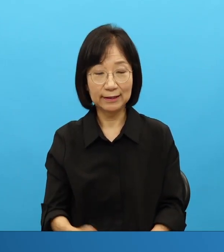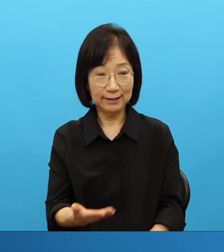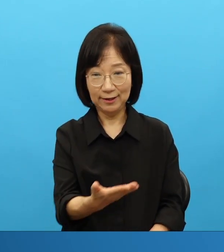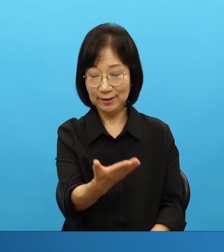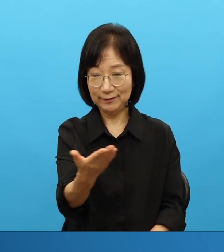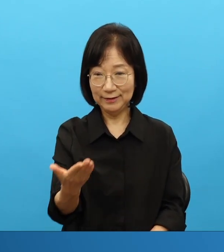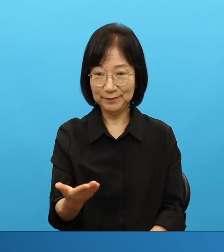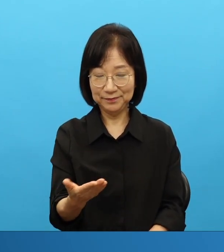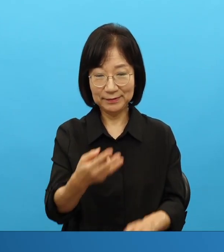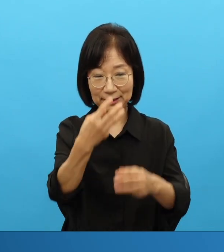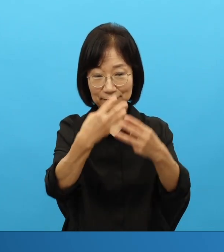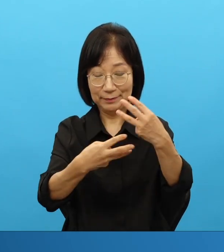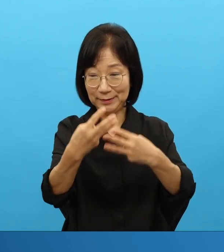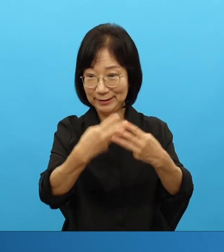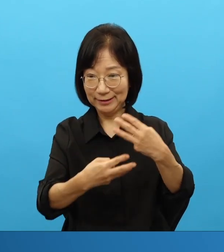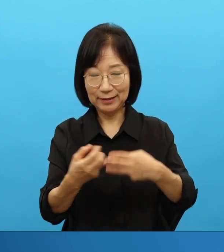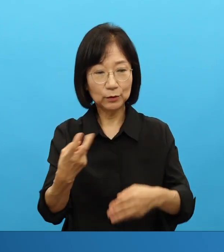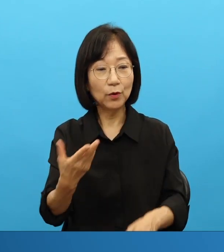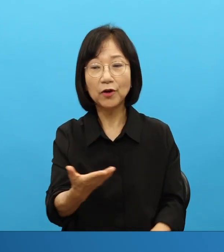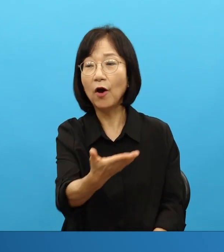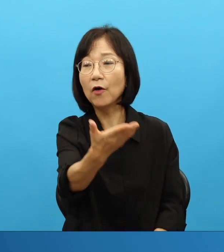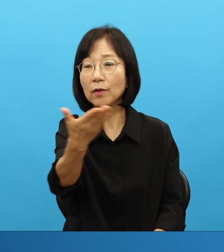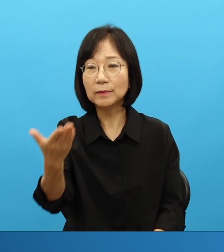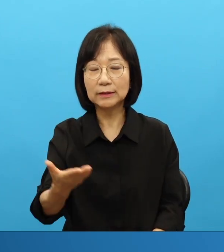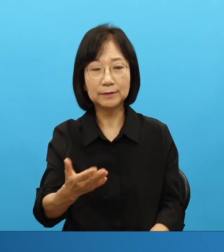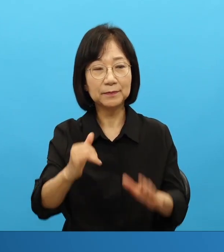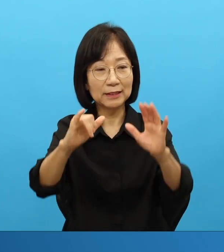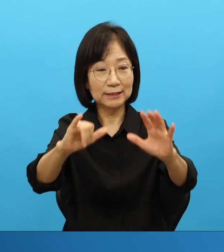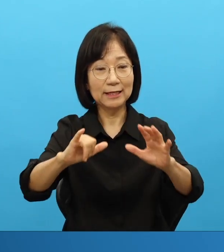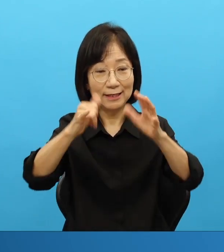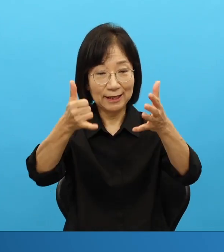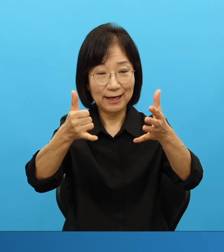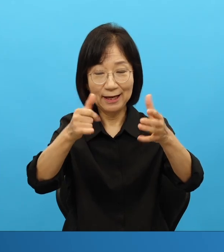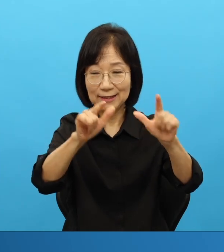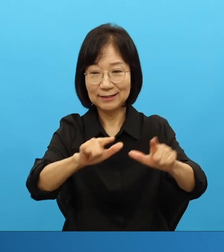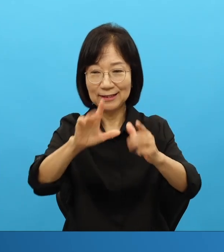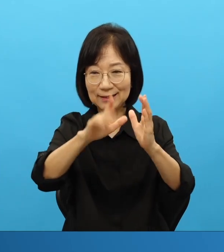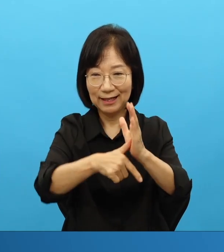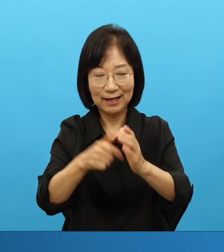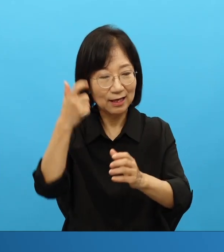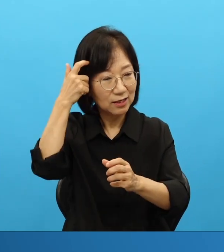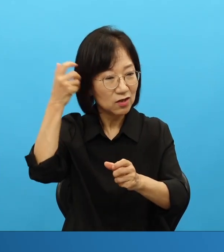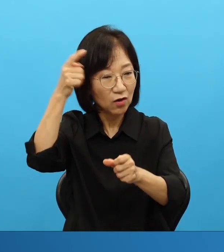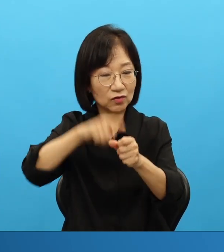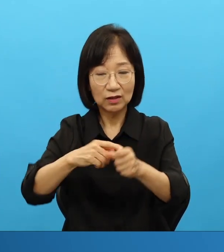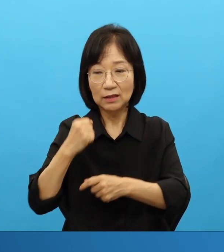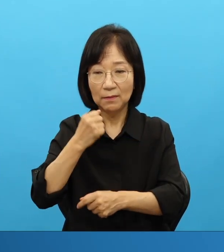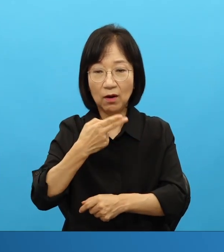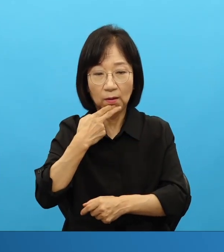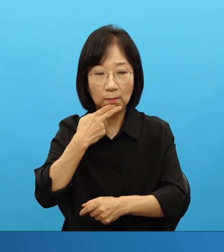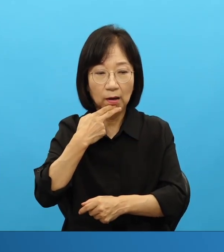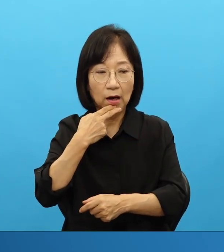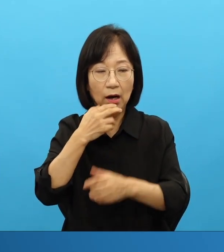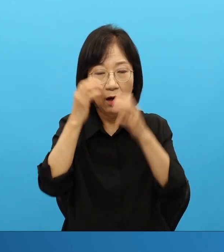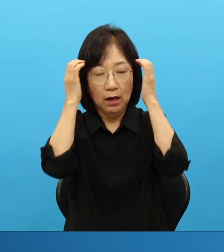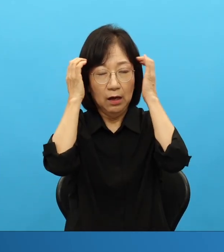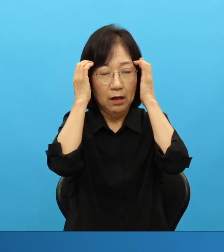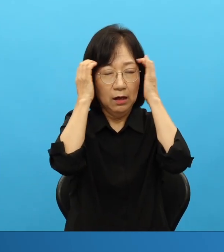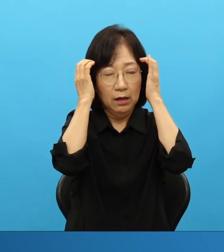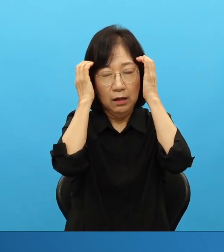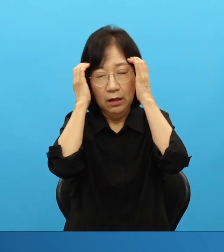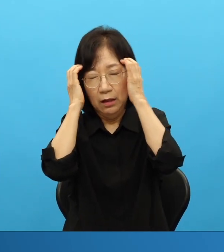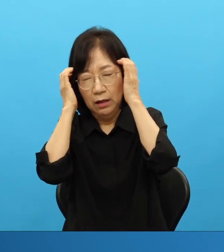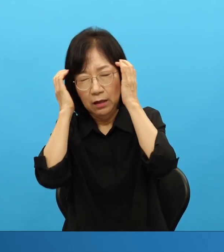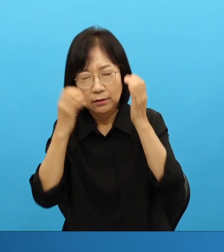that. 육신적 힘을 가지고 영적 힘 없이 헤매다가 나중에 문제 왔는데 누가 도와줍니까? You will go astray and lose